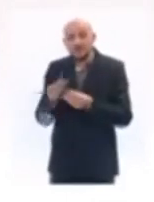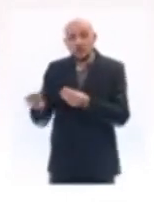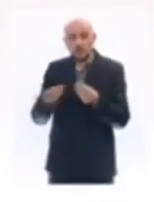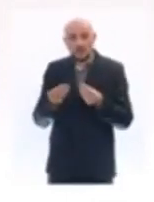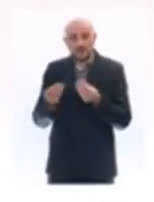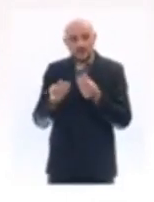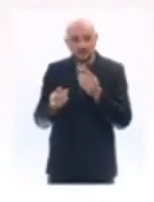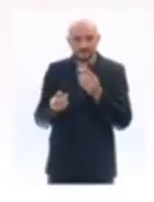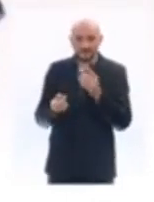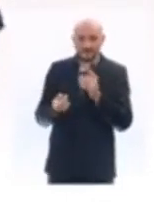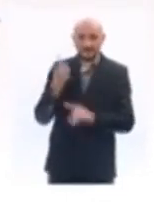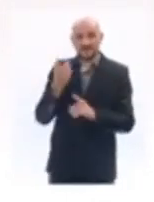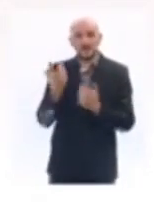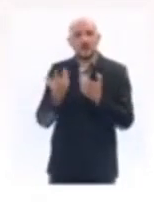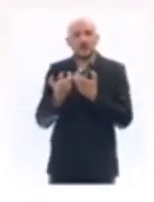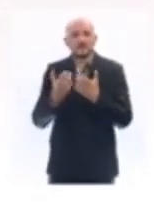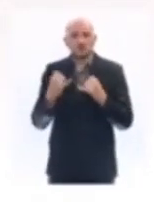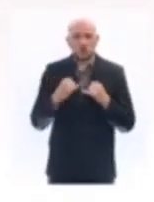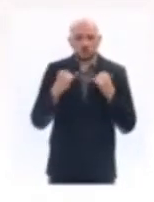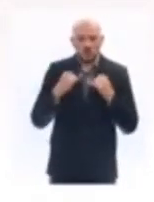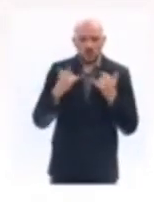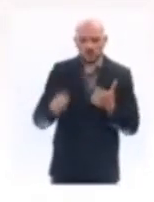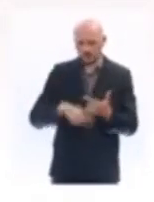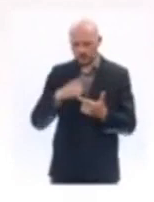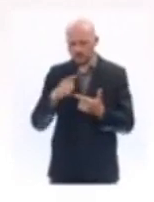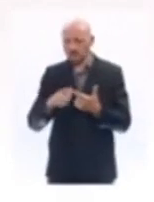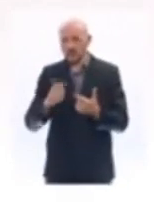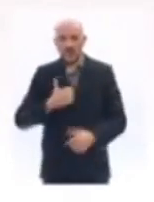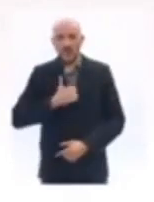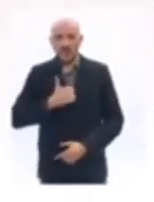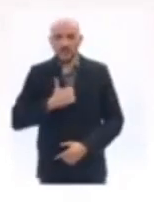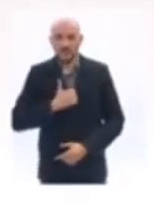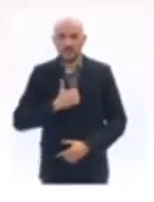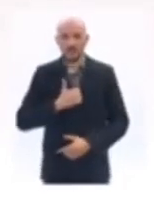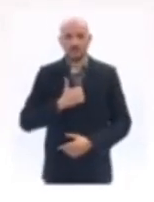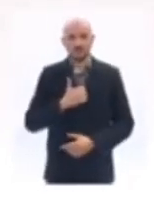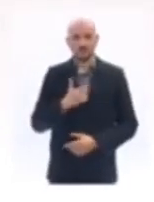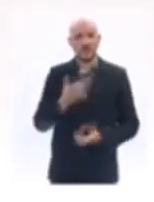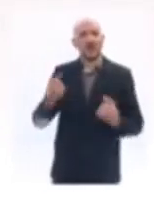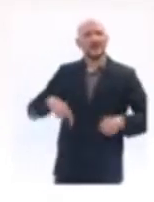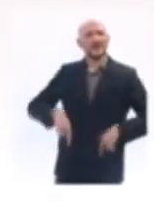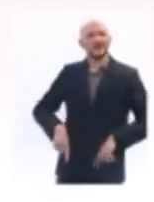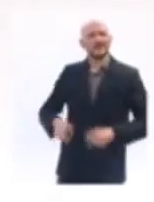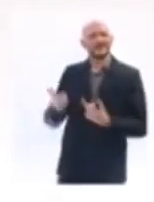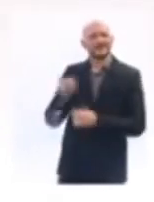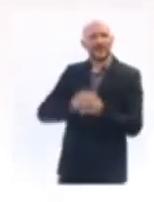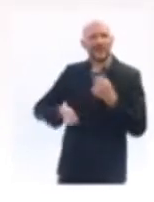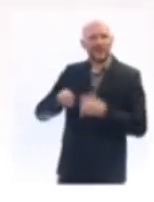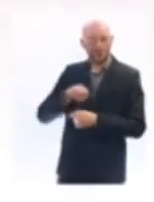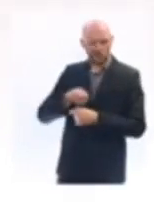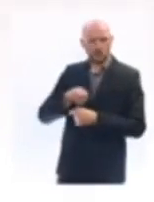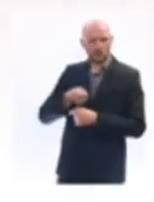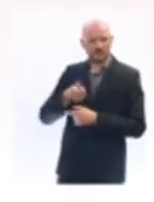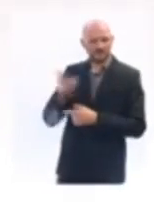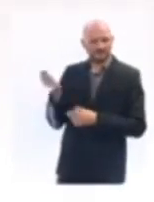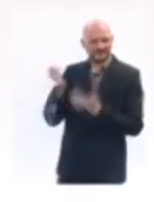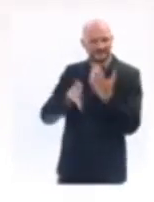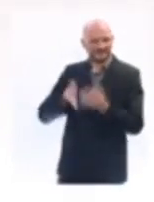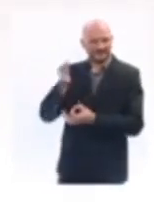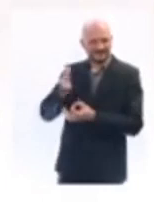700. 45% de l'augmentation du nombre de lits vient de la transformation de lits de soins continus et de soins